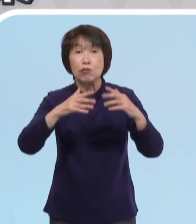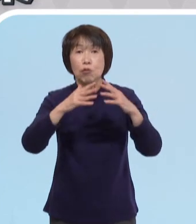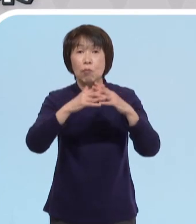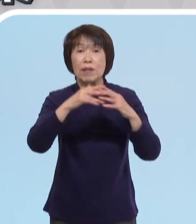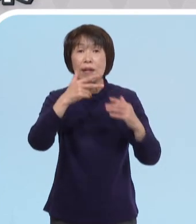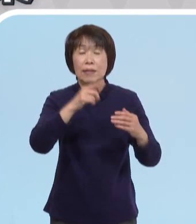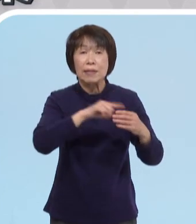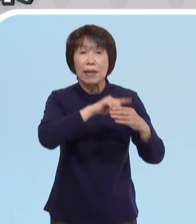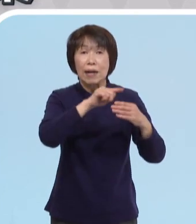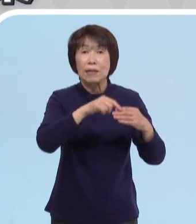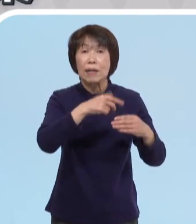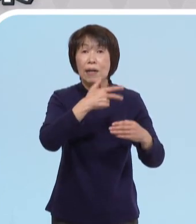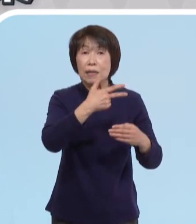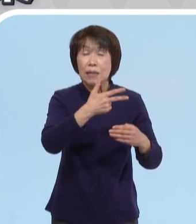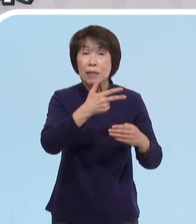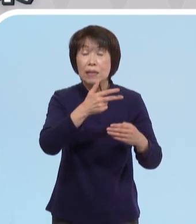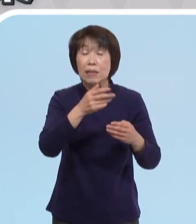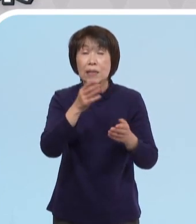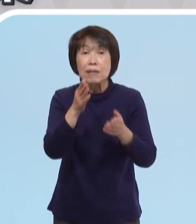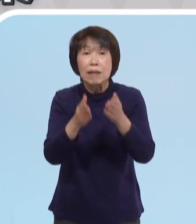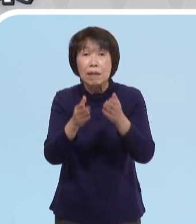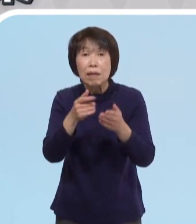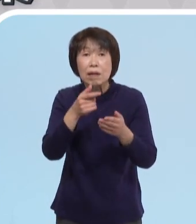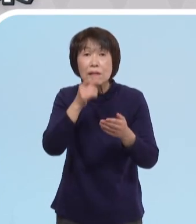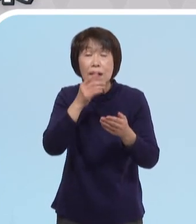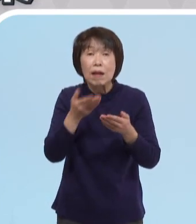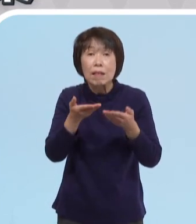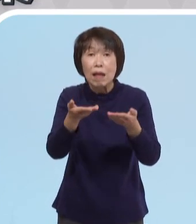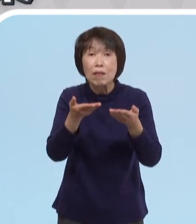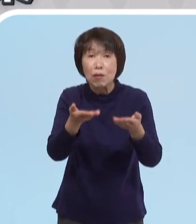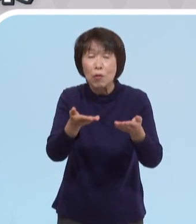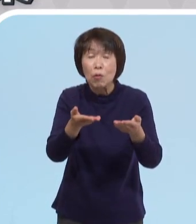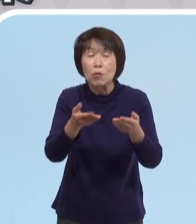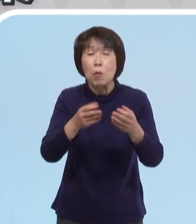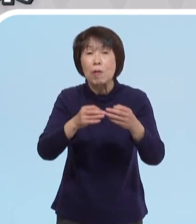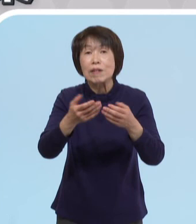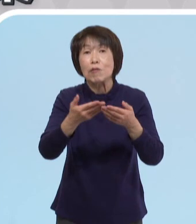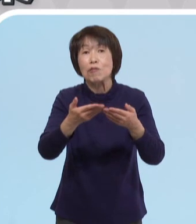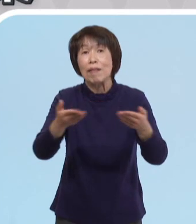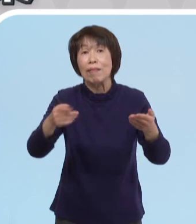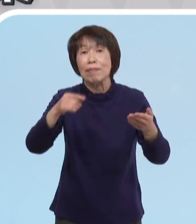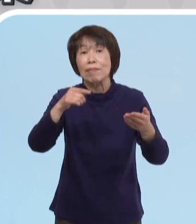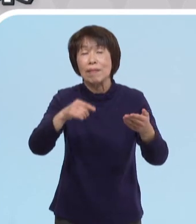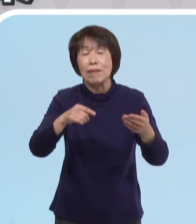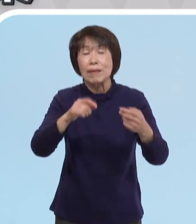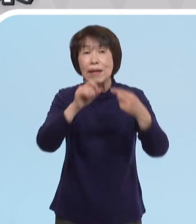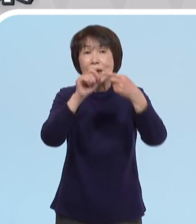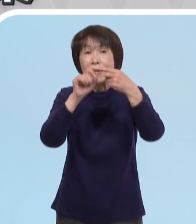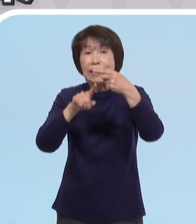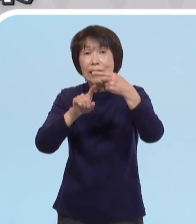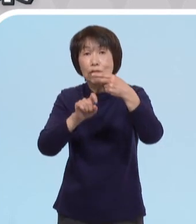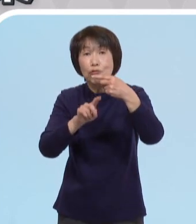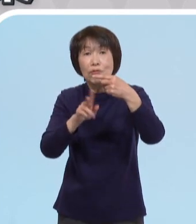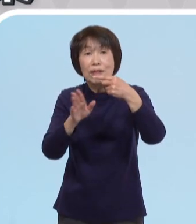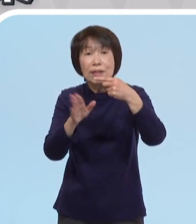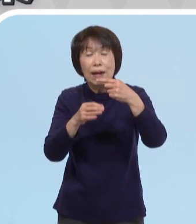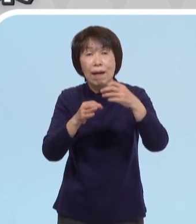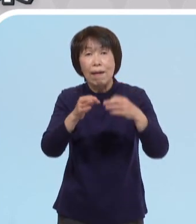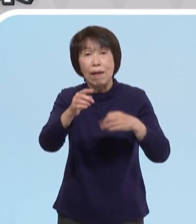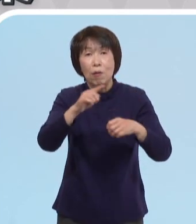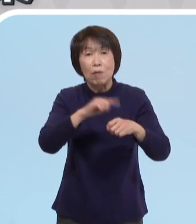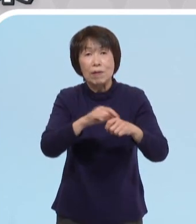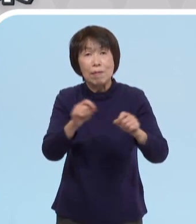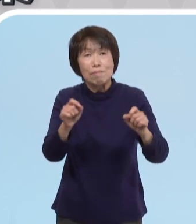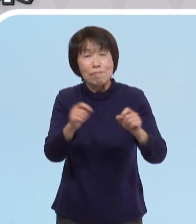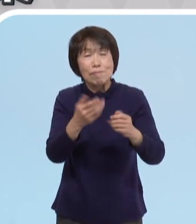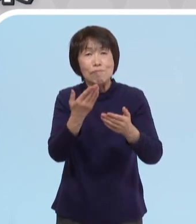の接待や酒類の提供を行う飲食店などに対し、1月12日から営業時間の短縮を